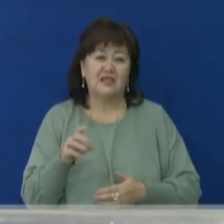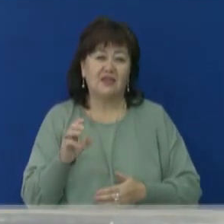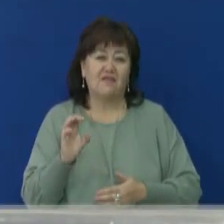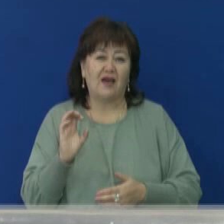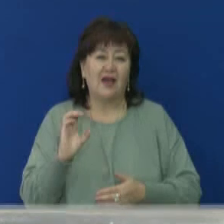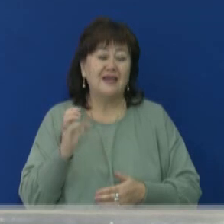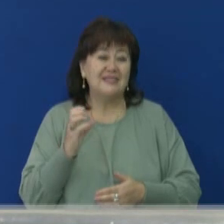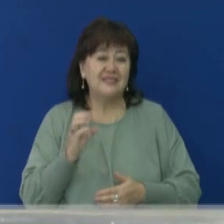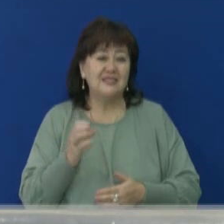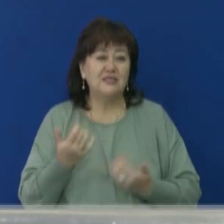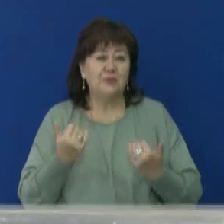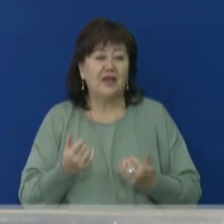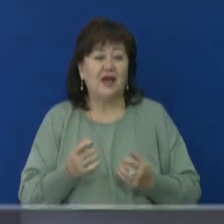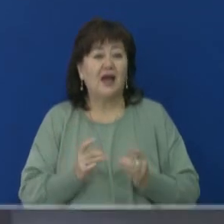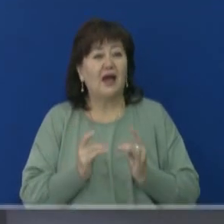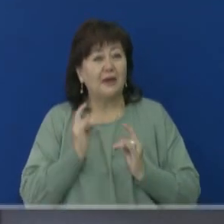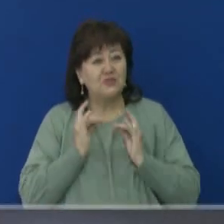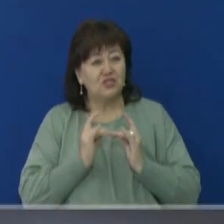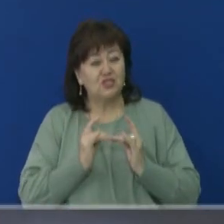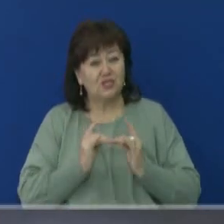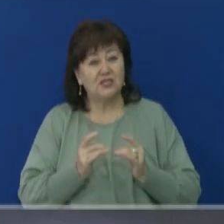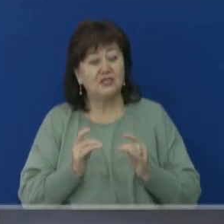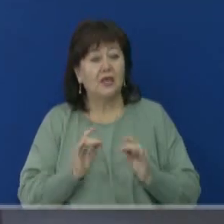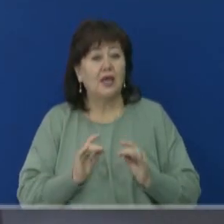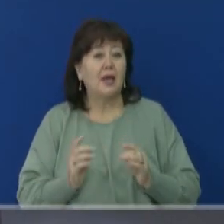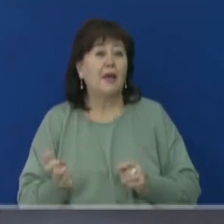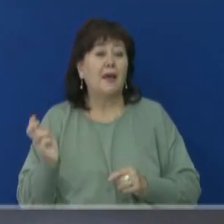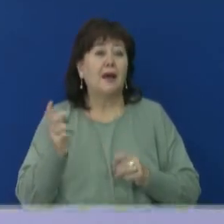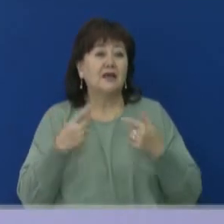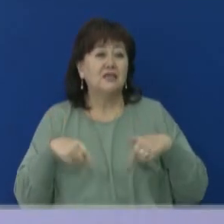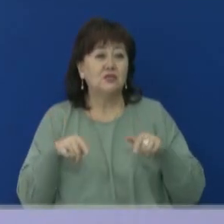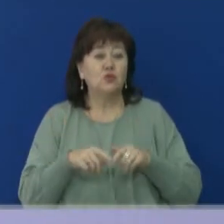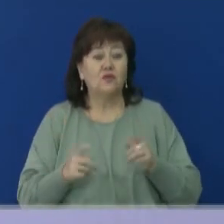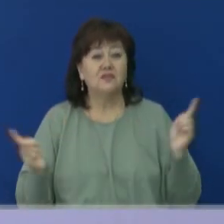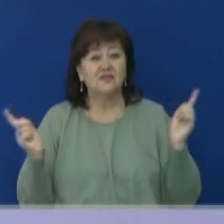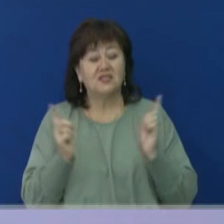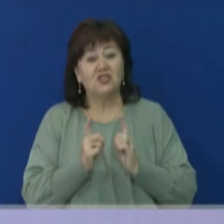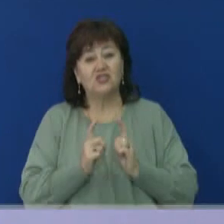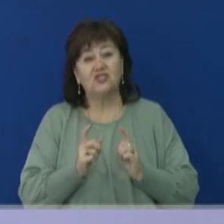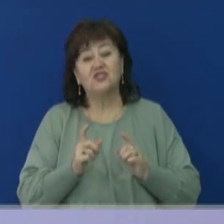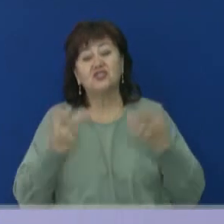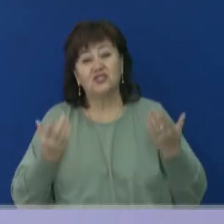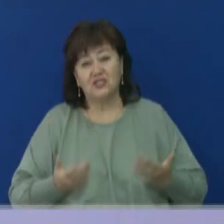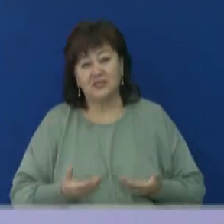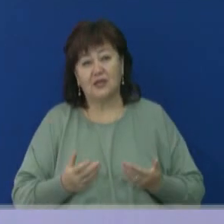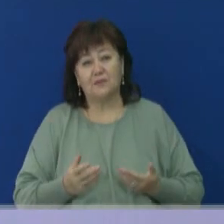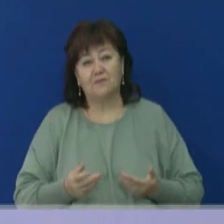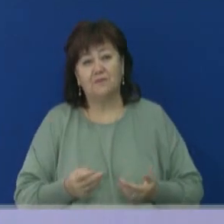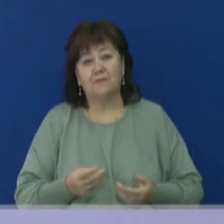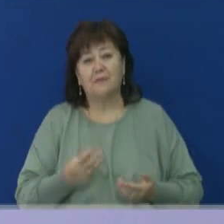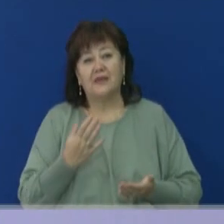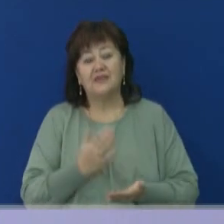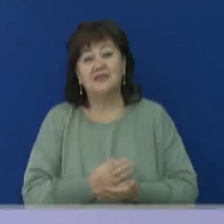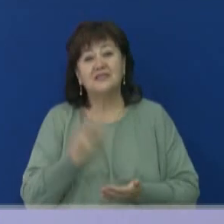облыс аумағына қарасты жатақханаларға мамандар арнайы түсіндіру жұмыстарын жүргізуде. На территории области имеется 35 общежитий семейного